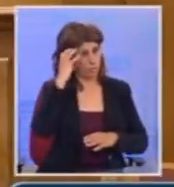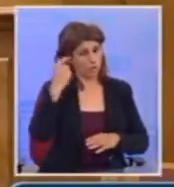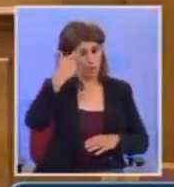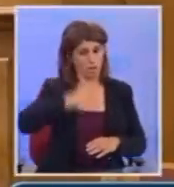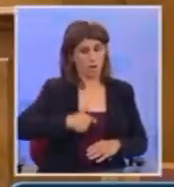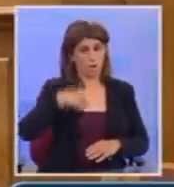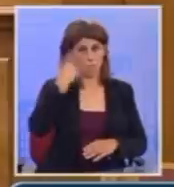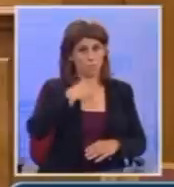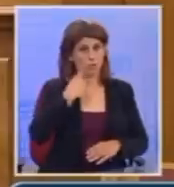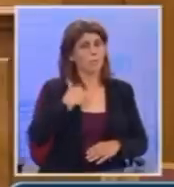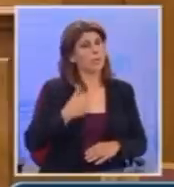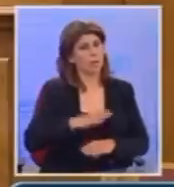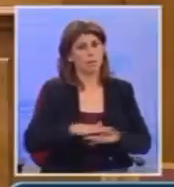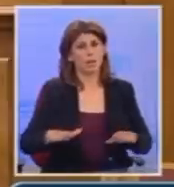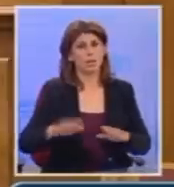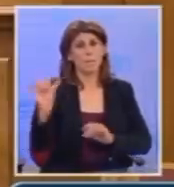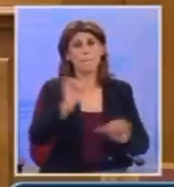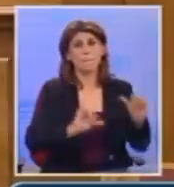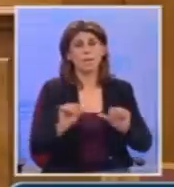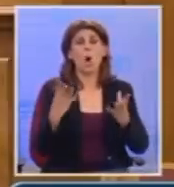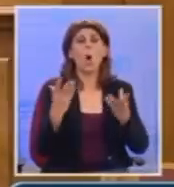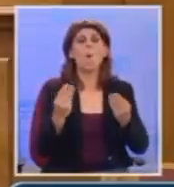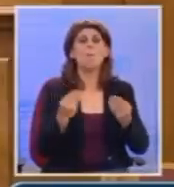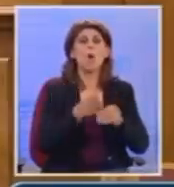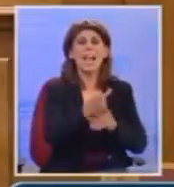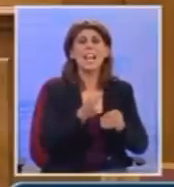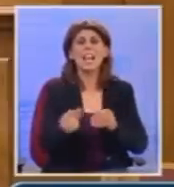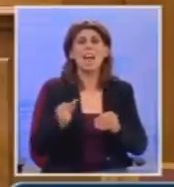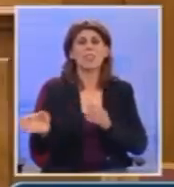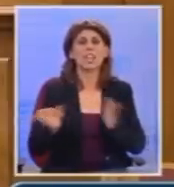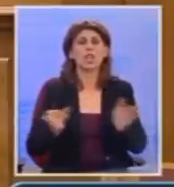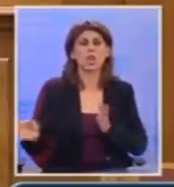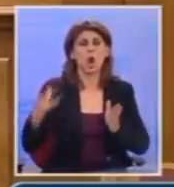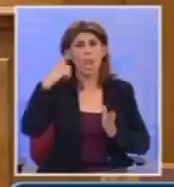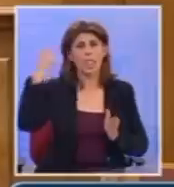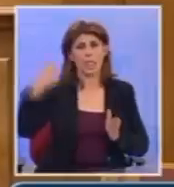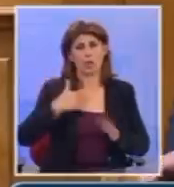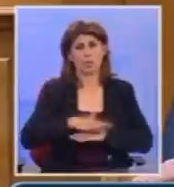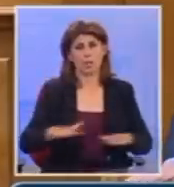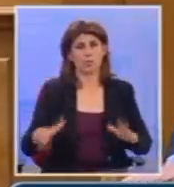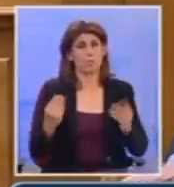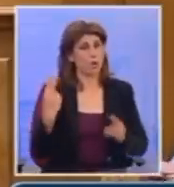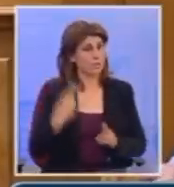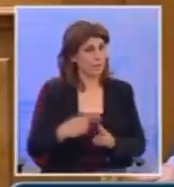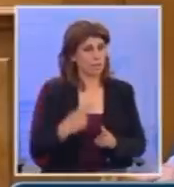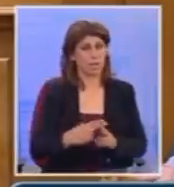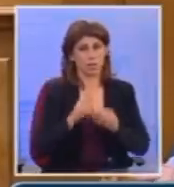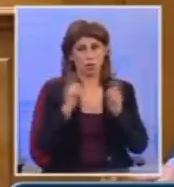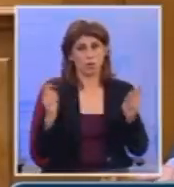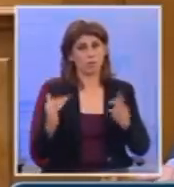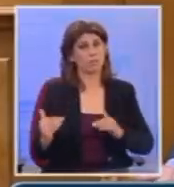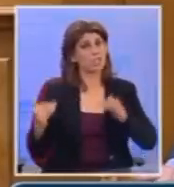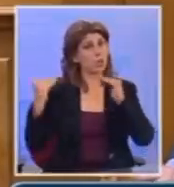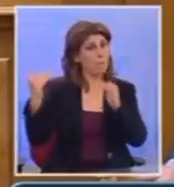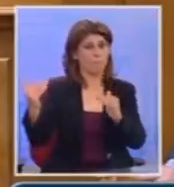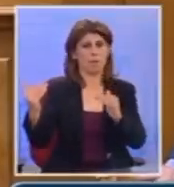προσωπικά τελείωσα πειραματικό σχολείο και πολυκλαδικό λύκειο και ξέρω ότι ήταν πολύ σημαντικά σχολεία υψηλού